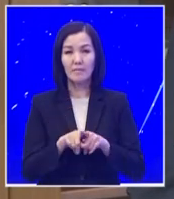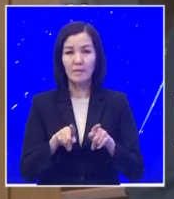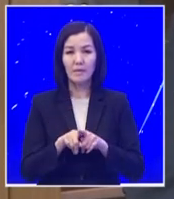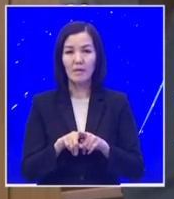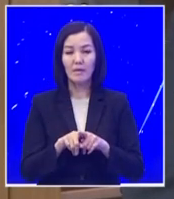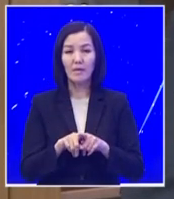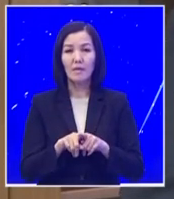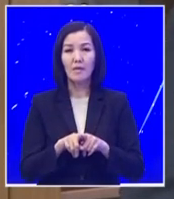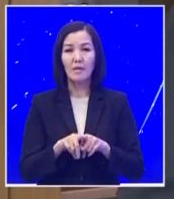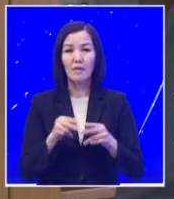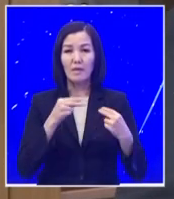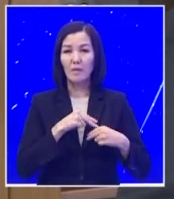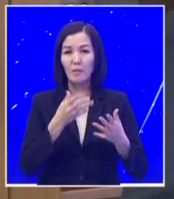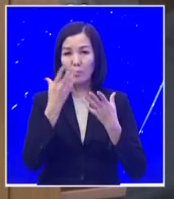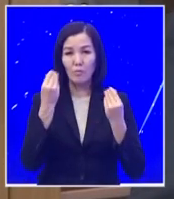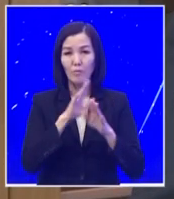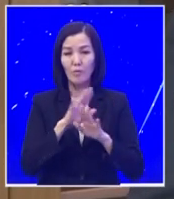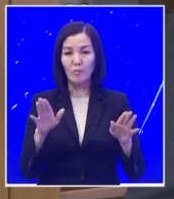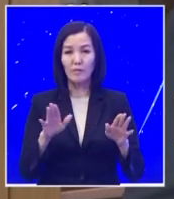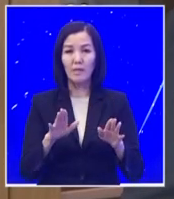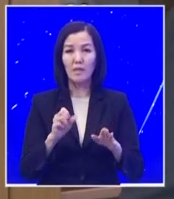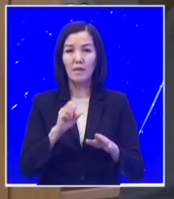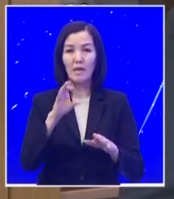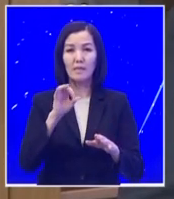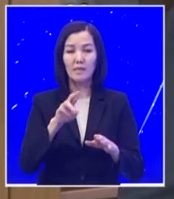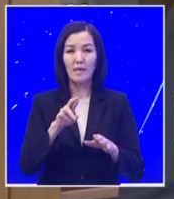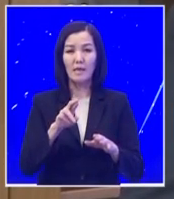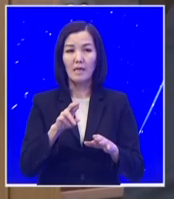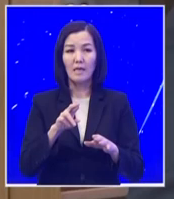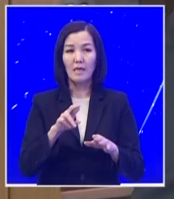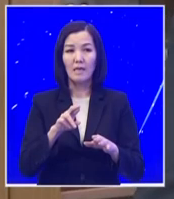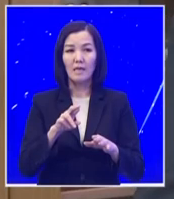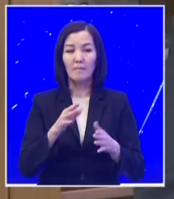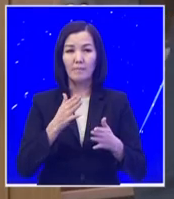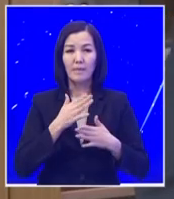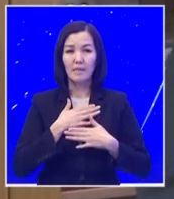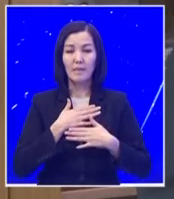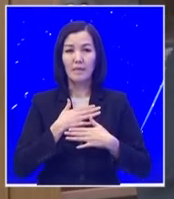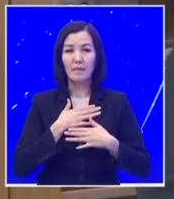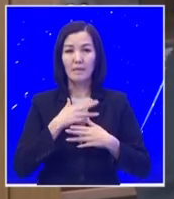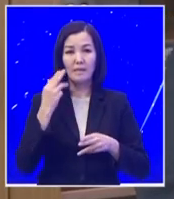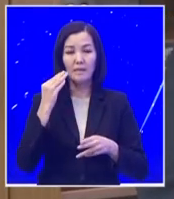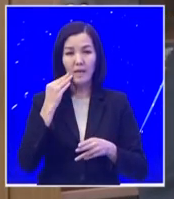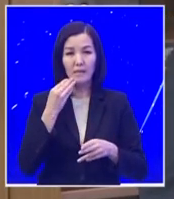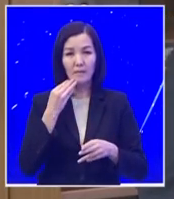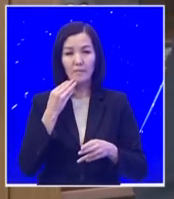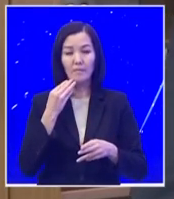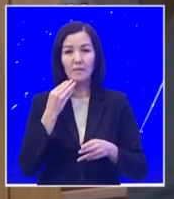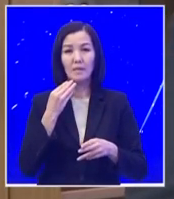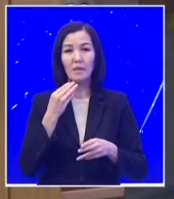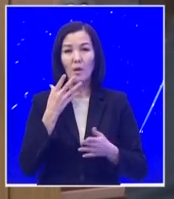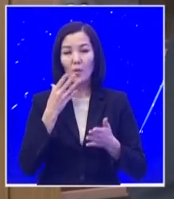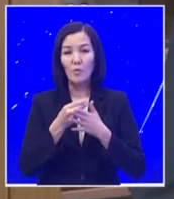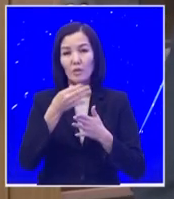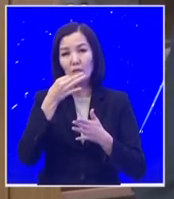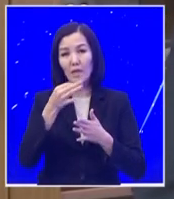еңбегін ешқашан да ұмытпауымыз керек. Сол сияқты жаңағы Әсия Мұхамеджан қызы біздің тәтеміз қазіргі жастарға өзінің